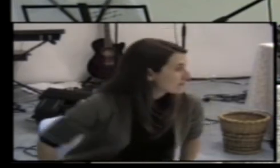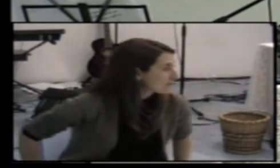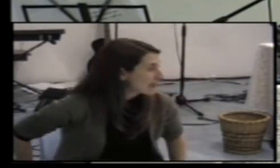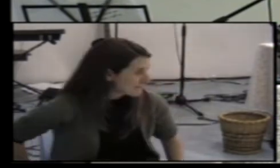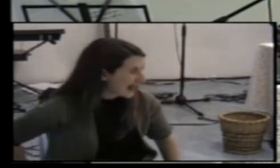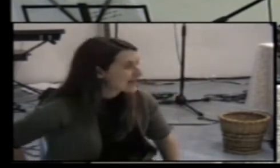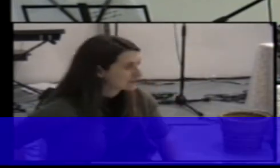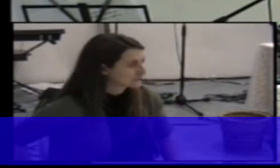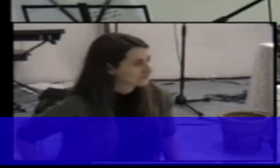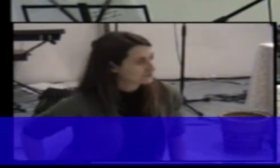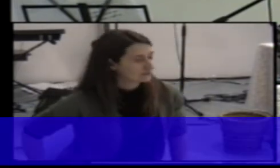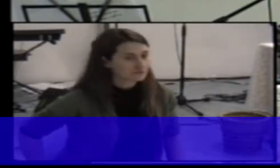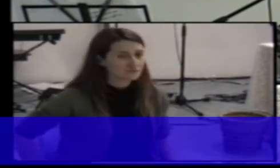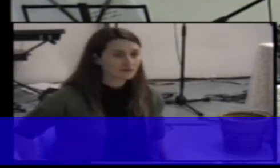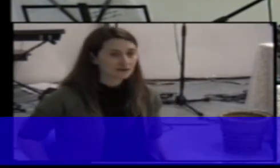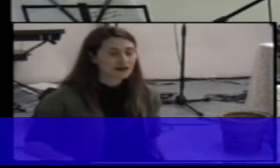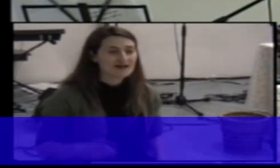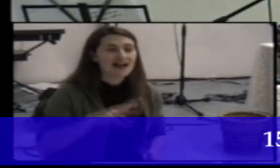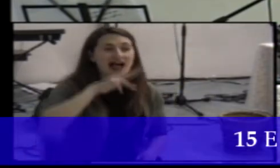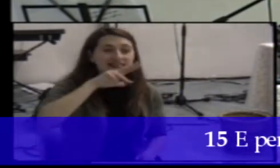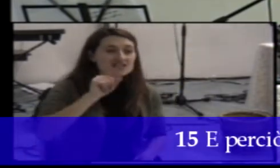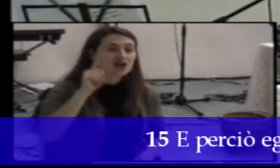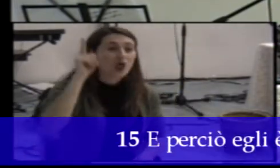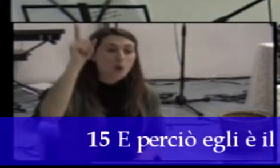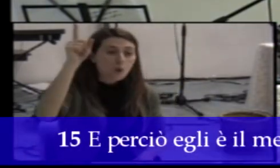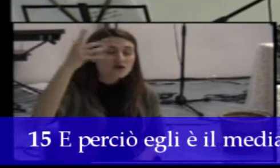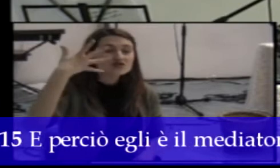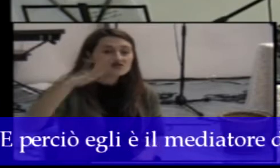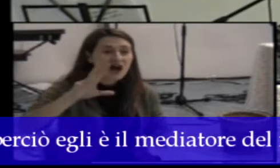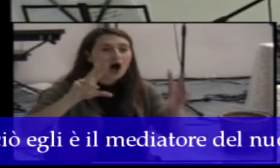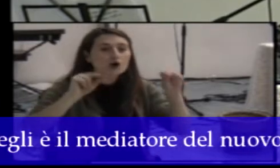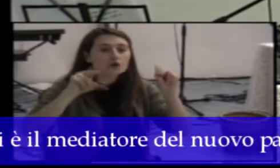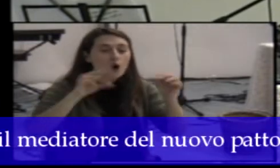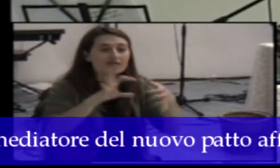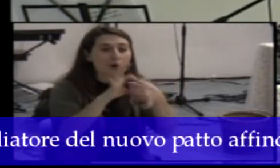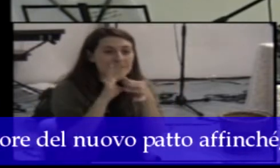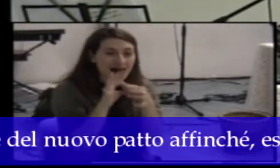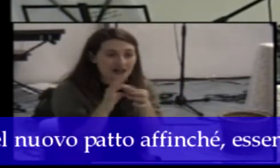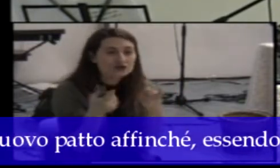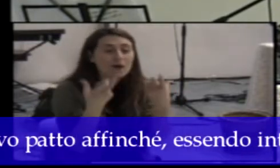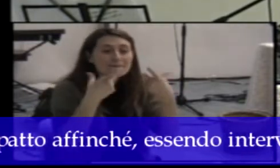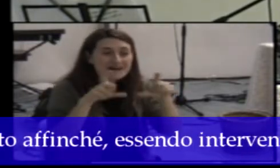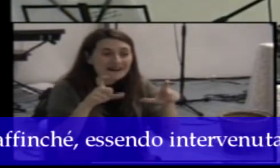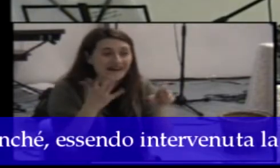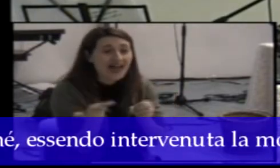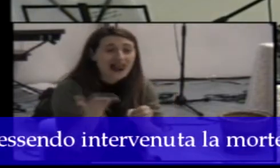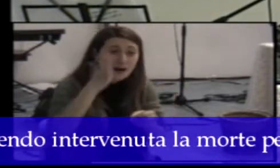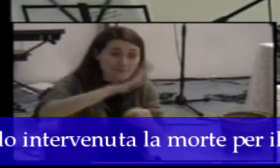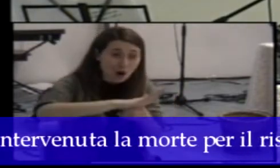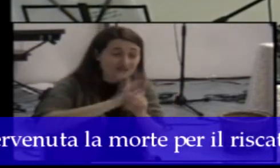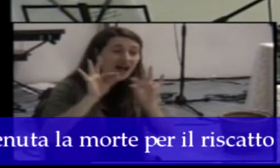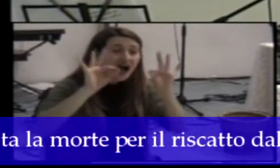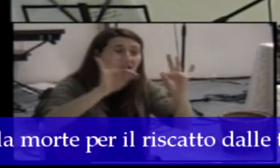E perciò egli è il mediatore del nuovo patto, affinché, essendo intervenuta la morte per il riscatto